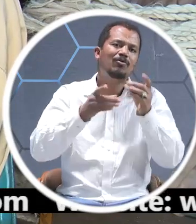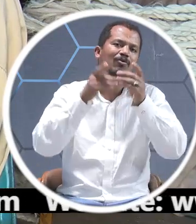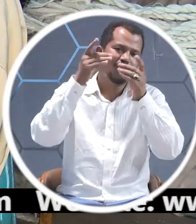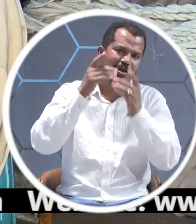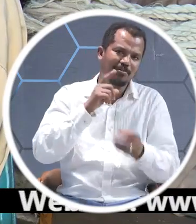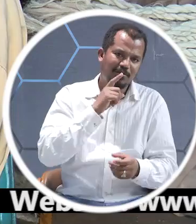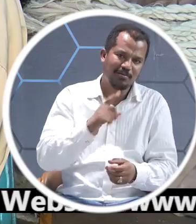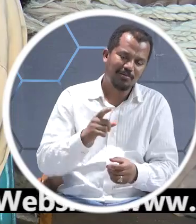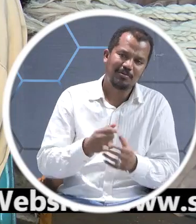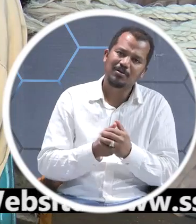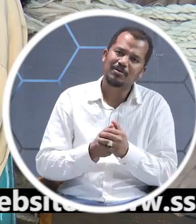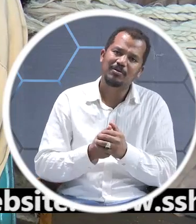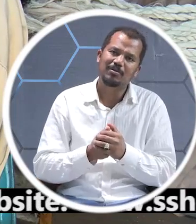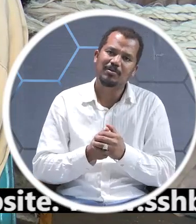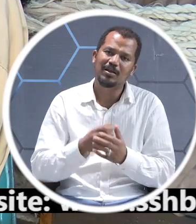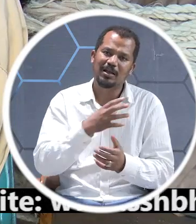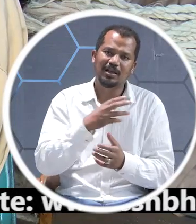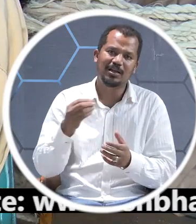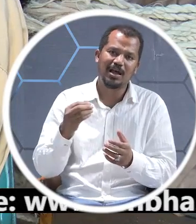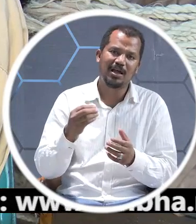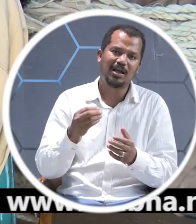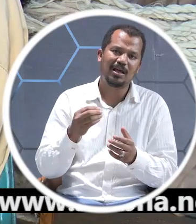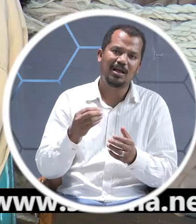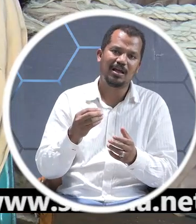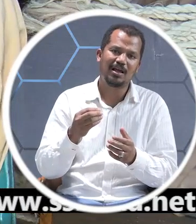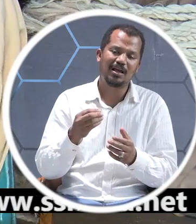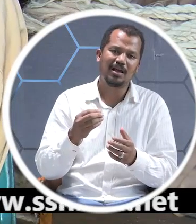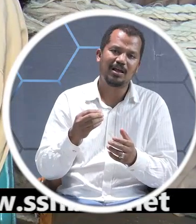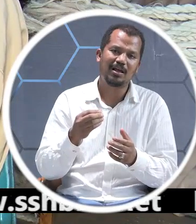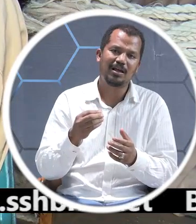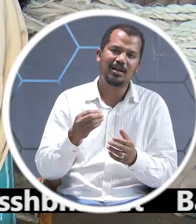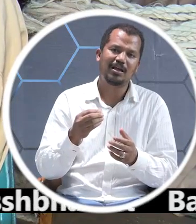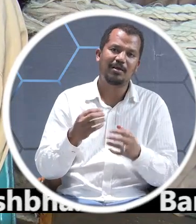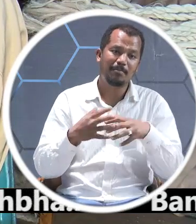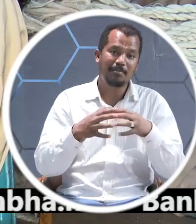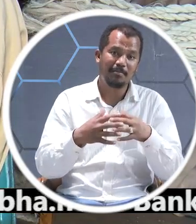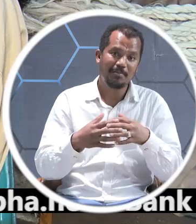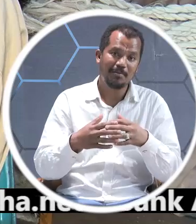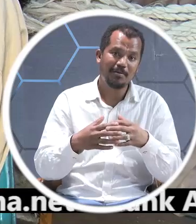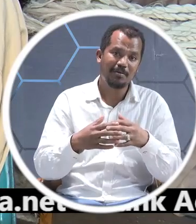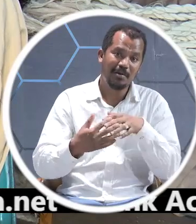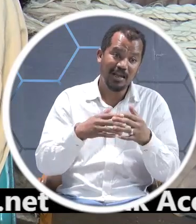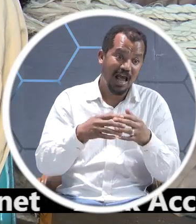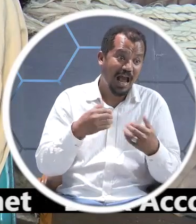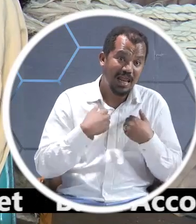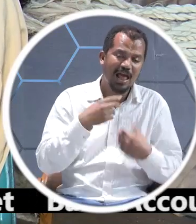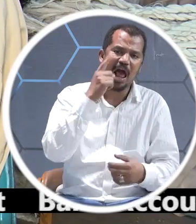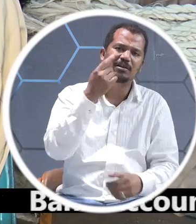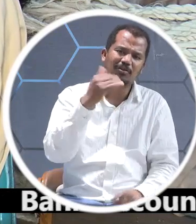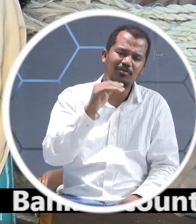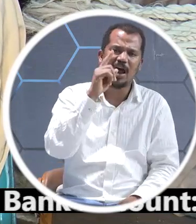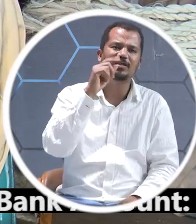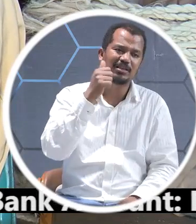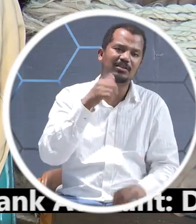ኮንዶሚኒየም ነው ያው ቅሊንጦ ማረሚያ ጋር ነኝ እና ጠዋት 13 ሰዓት ነው የምነሳው። መኪና ከመጣች አንድ ሰዓት ተኩል ይደረሳል። አንድ